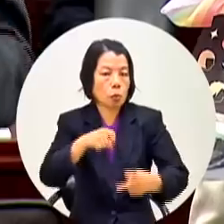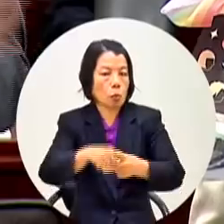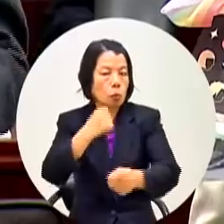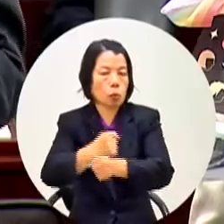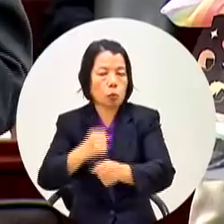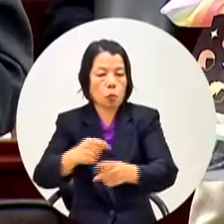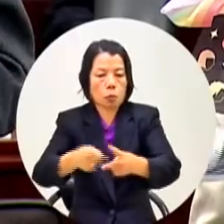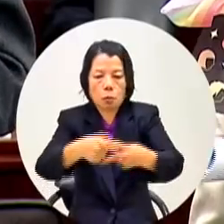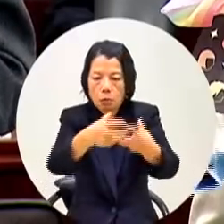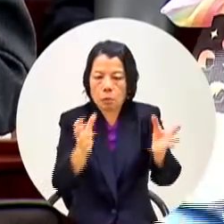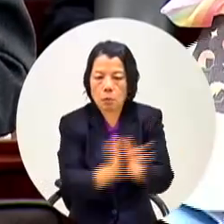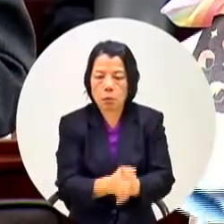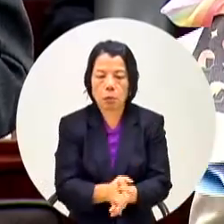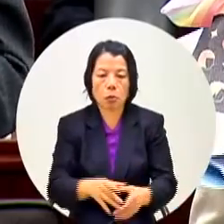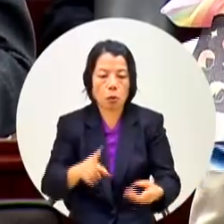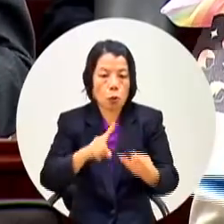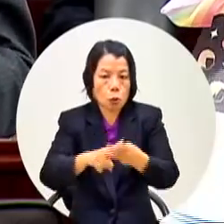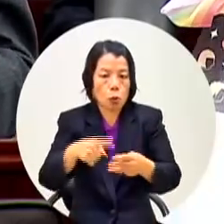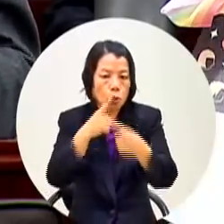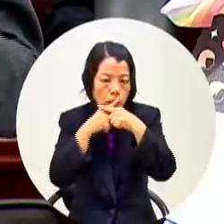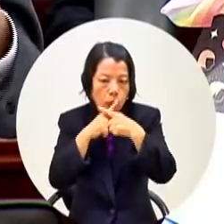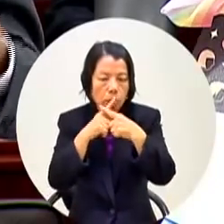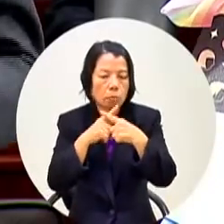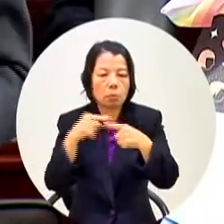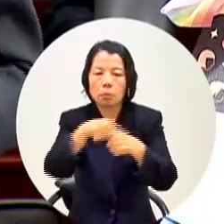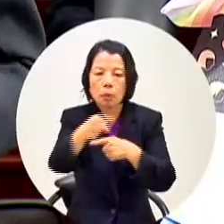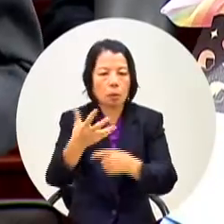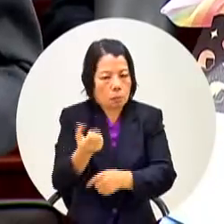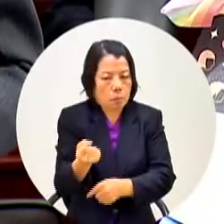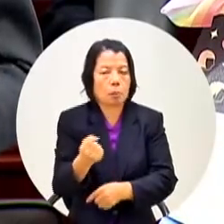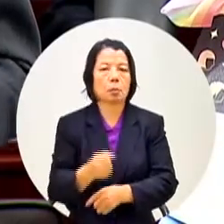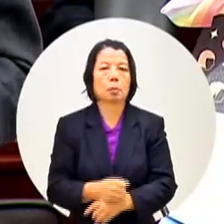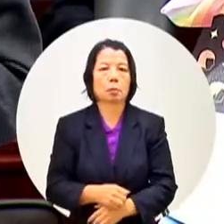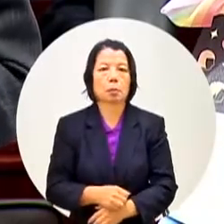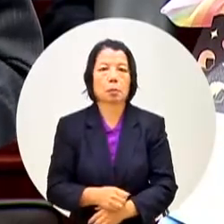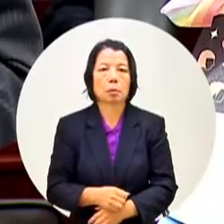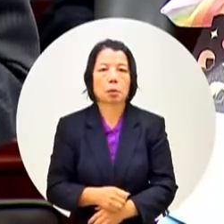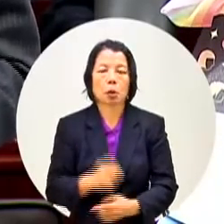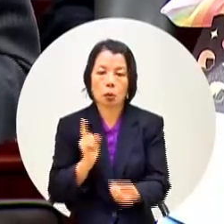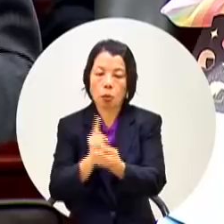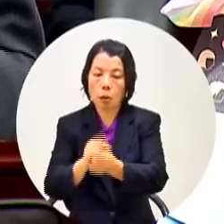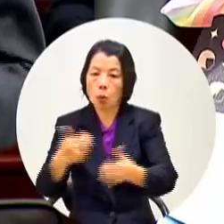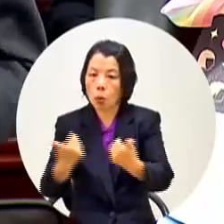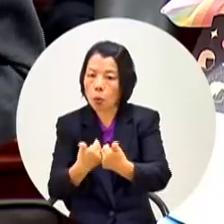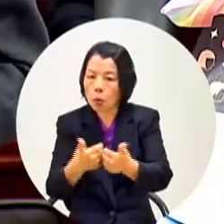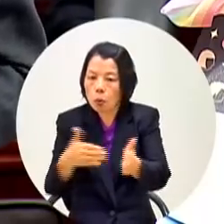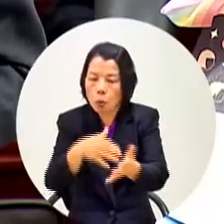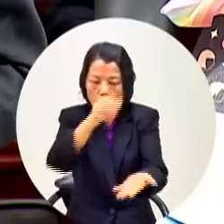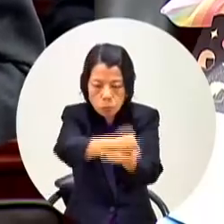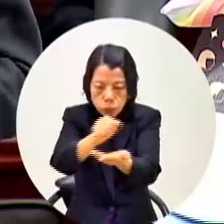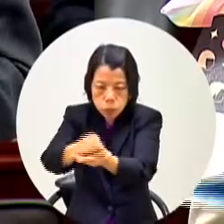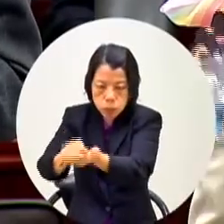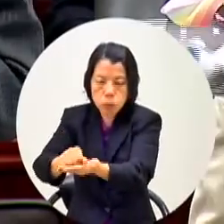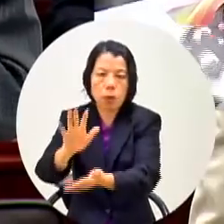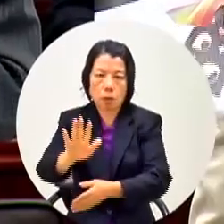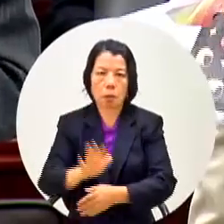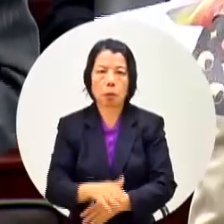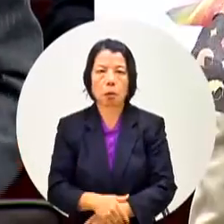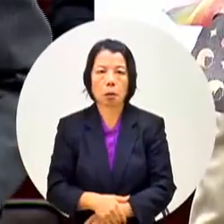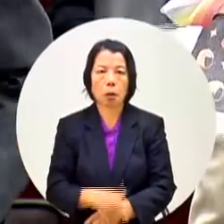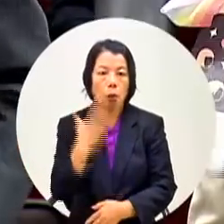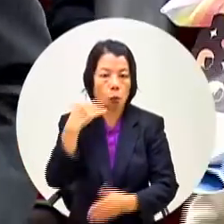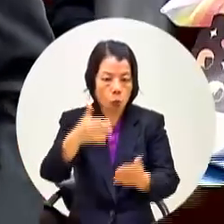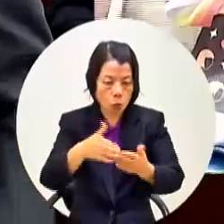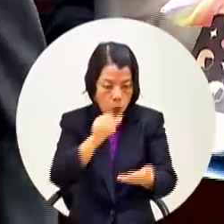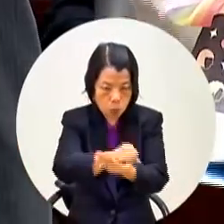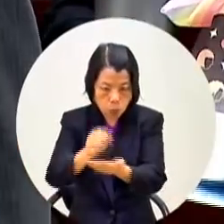属于专业的论述，那他们会后都会有记录，记录如果要看记录，我们这边有，但是 那麻烦